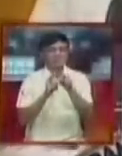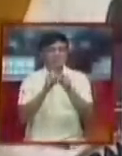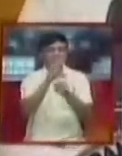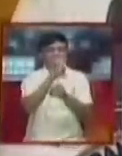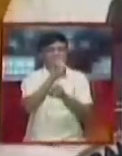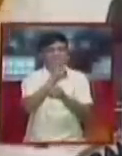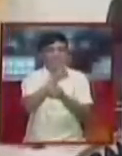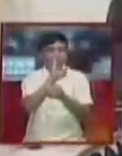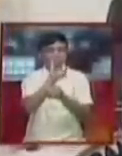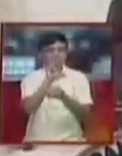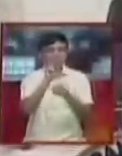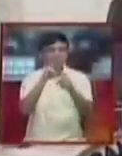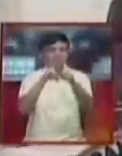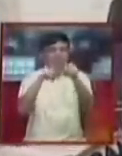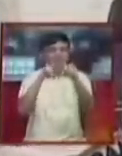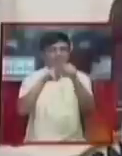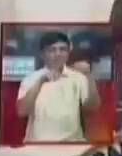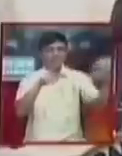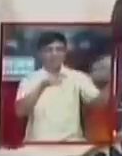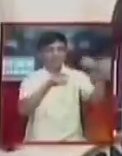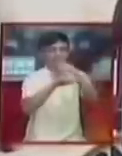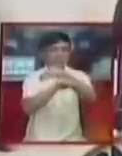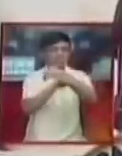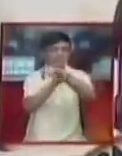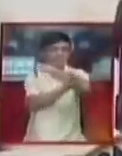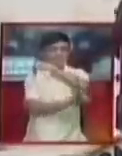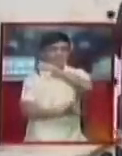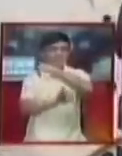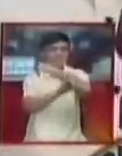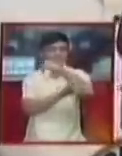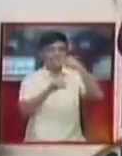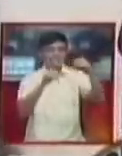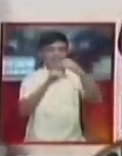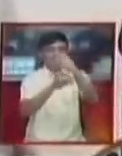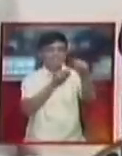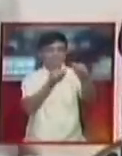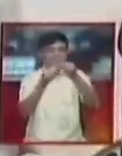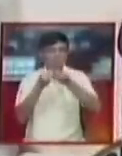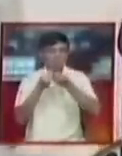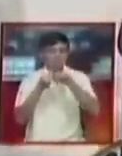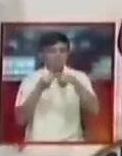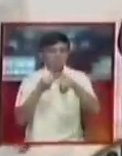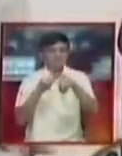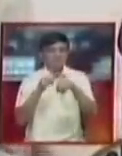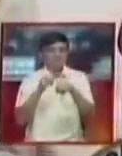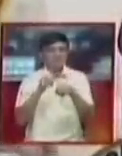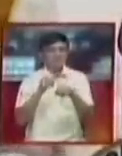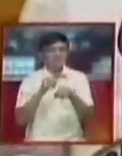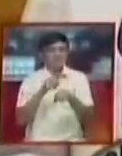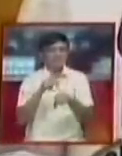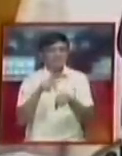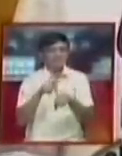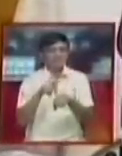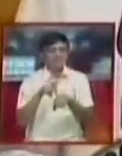tinatayang $1 bilyong ang ipinasok ng kanyang kumpanya sa ating pong bansa. Sana nga po.